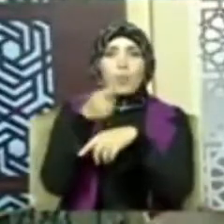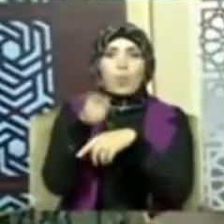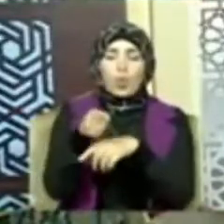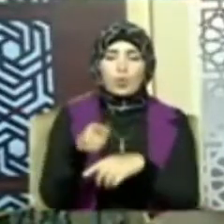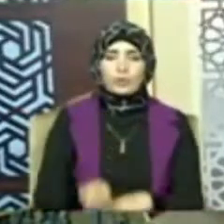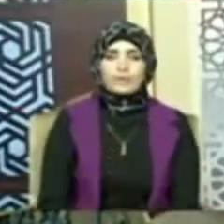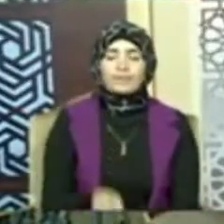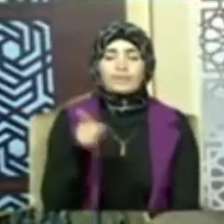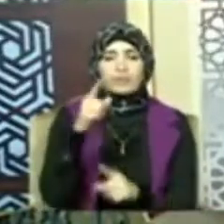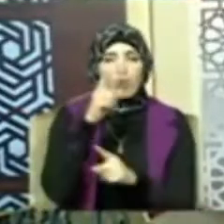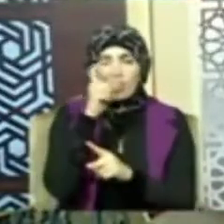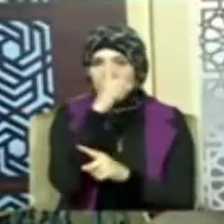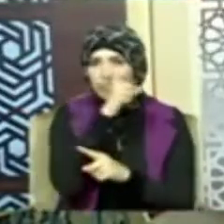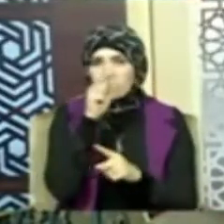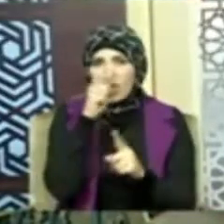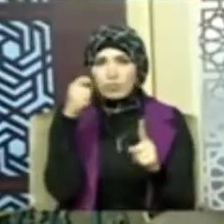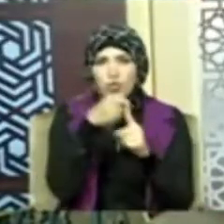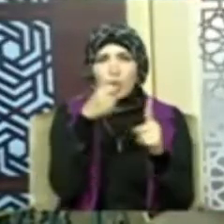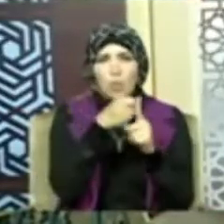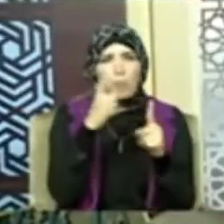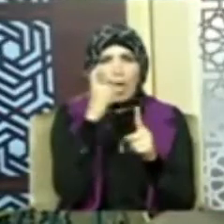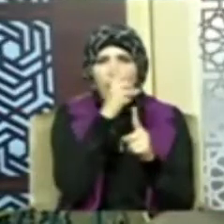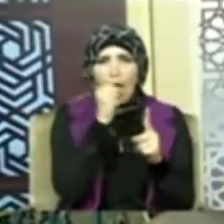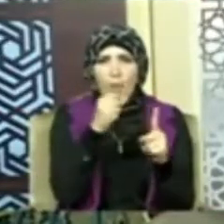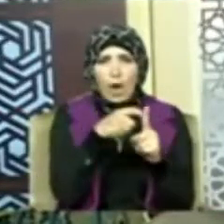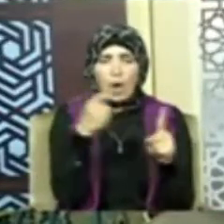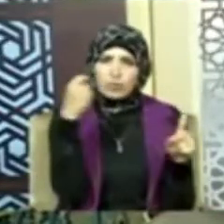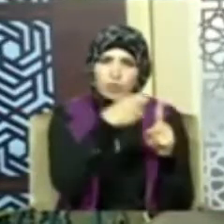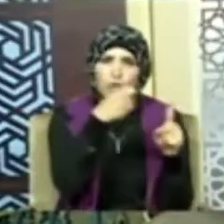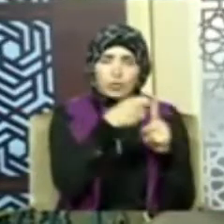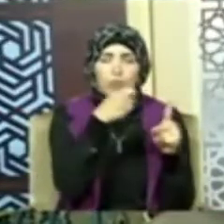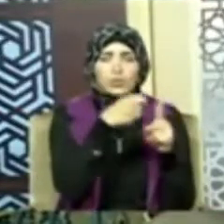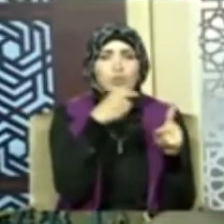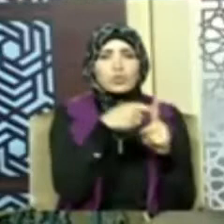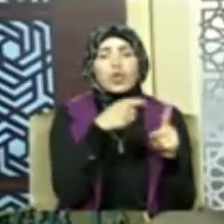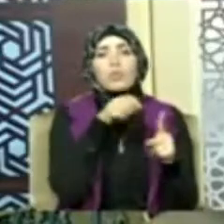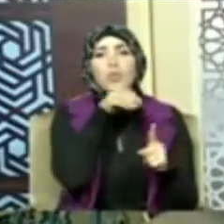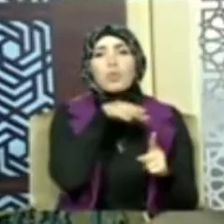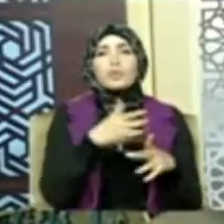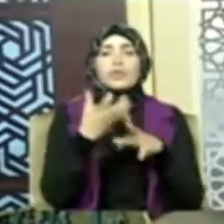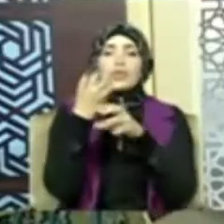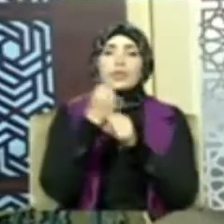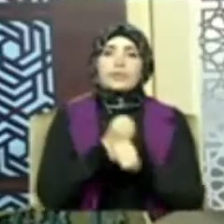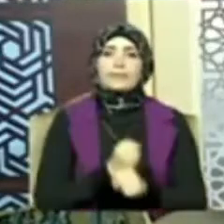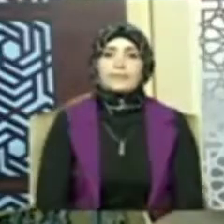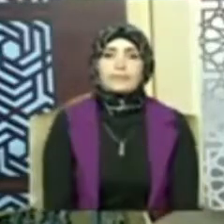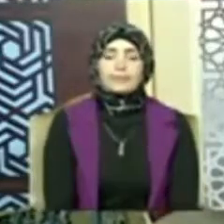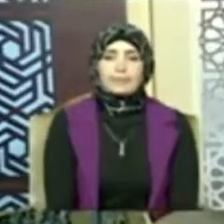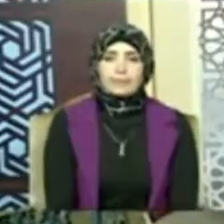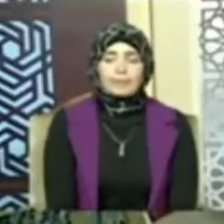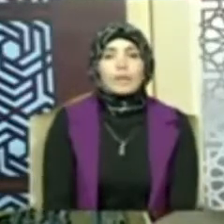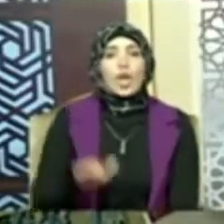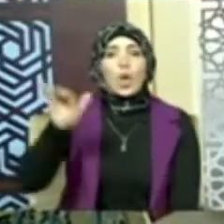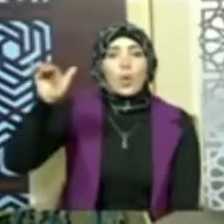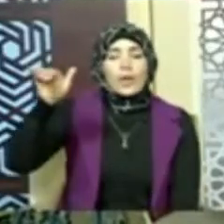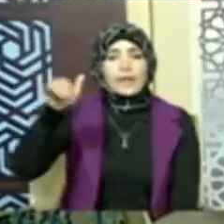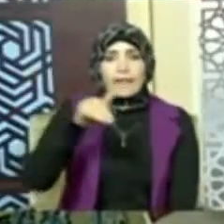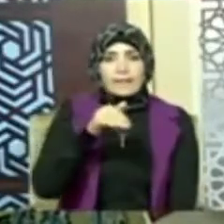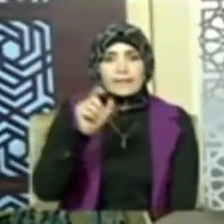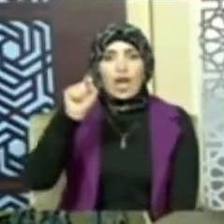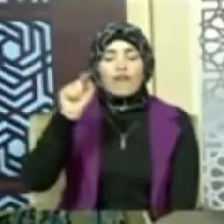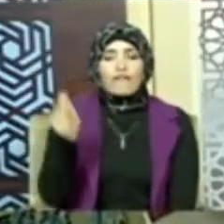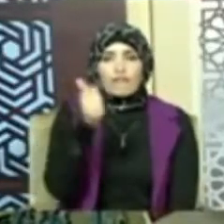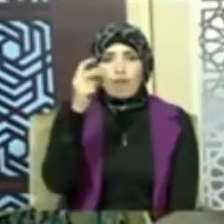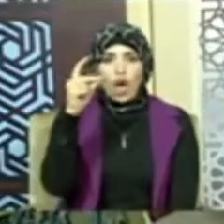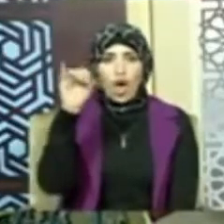مضاضة على المرء من وقع الحسام المهندي. وتأتي السيدة فاطمة